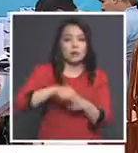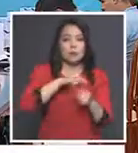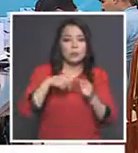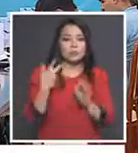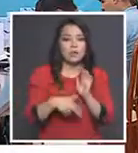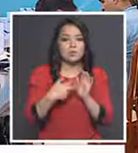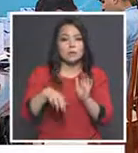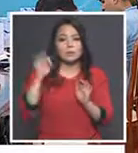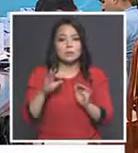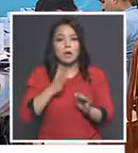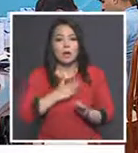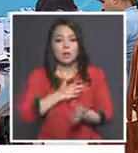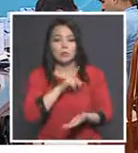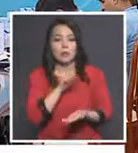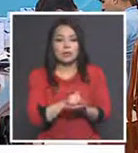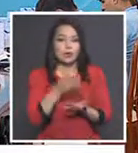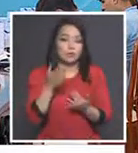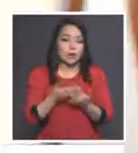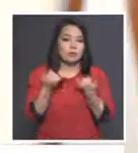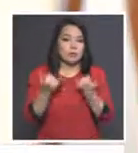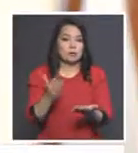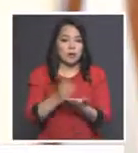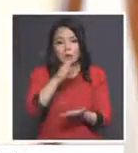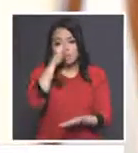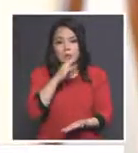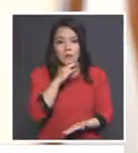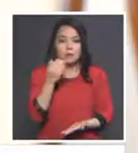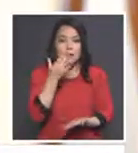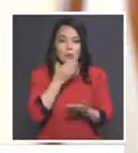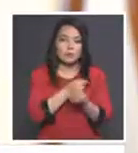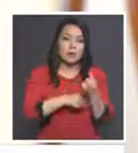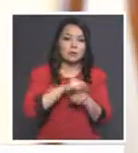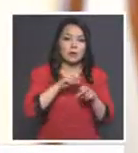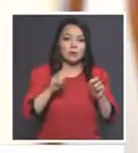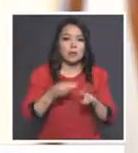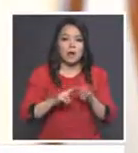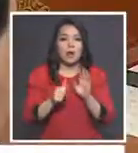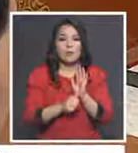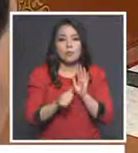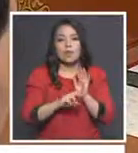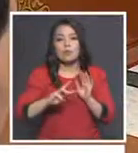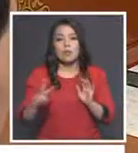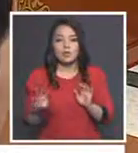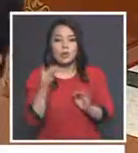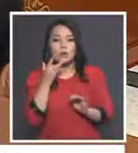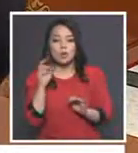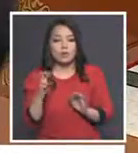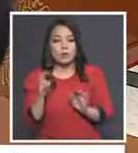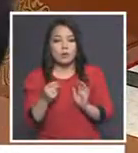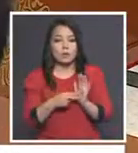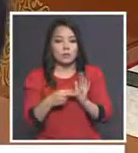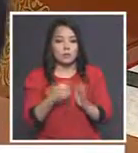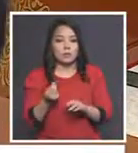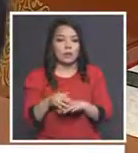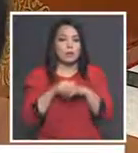80% біздің еліміздің үлесінде. Қазақстан капиталына поляк кәсіпкерлері 60 миллион ақш долларын құйған. Бүгінде фармацевтика, құрылыс